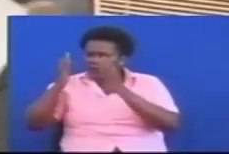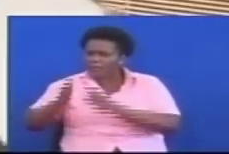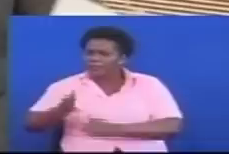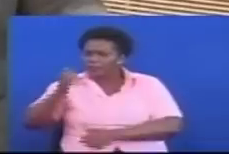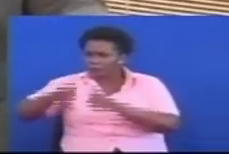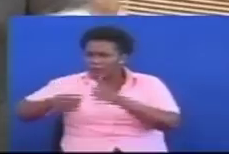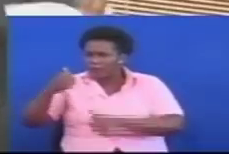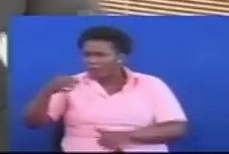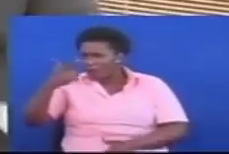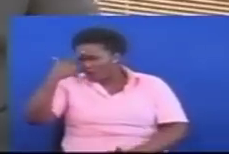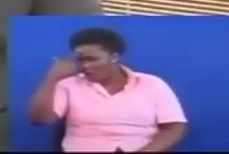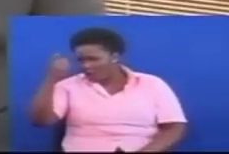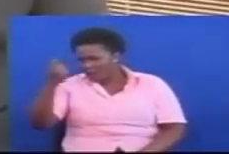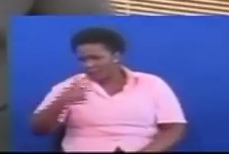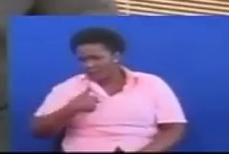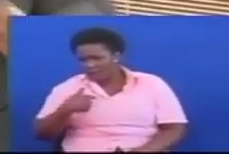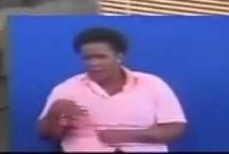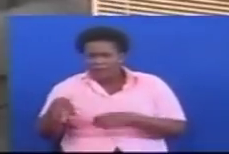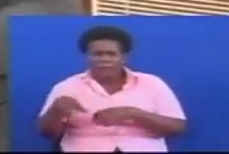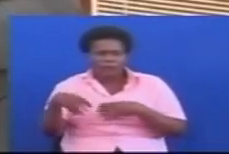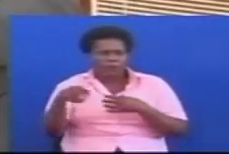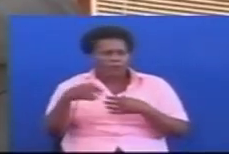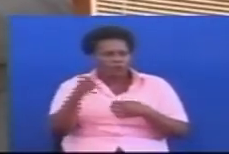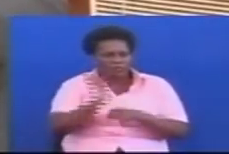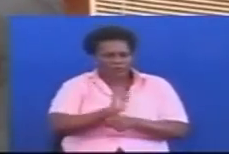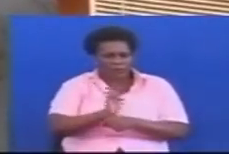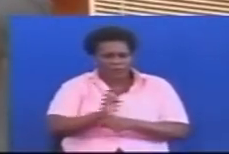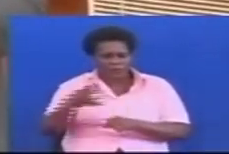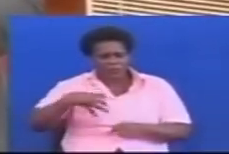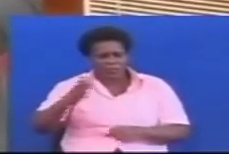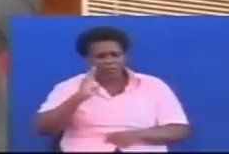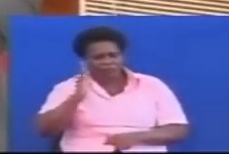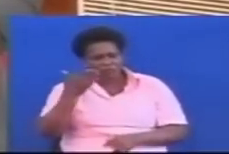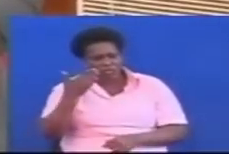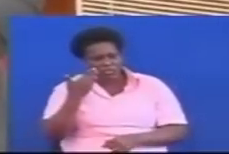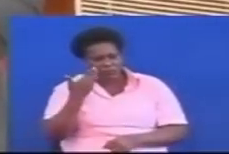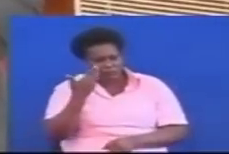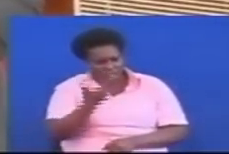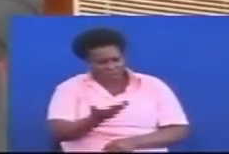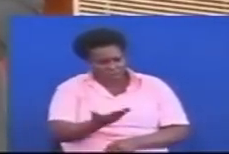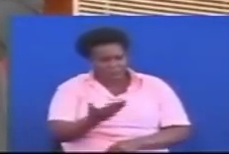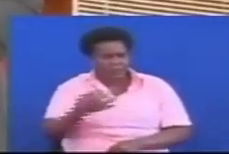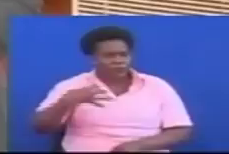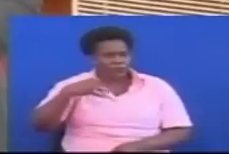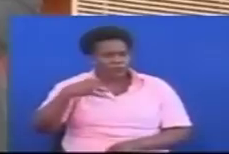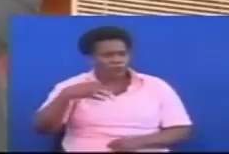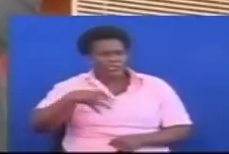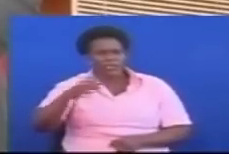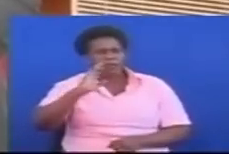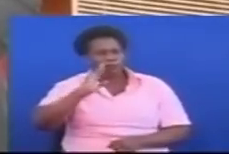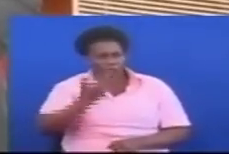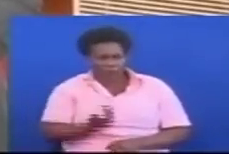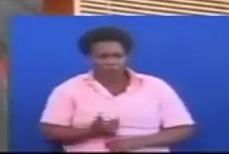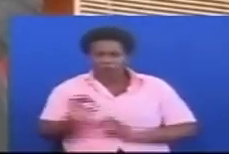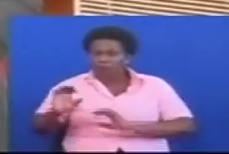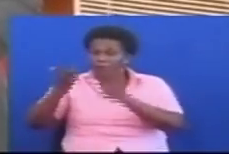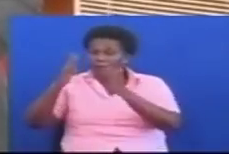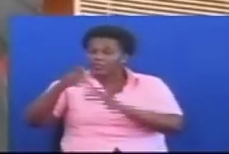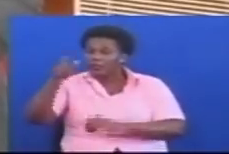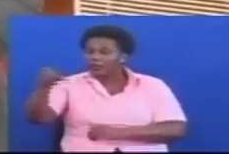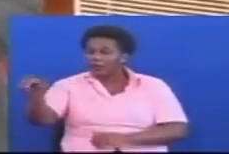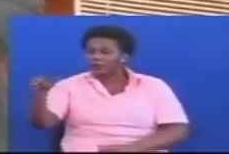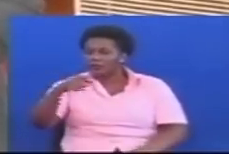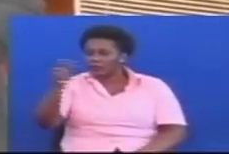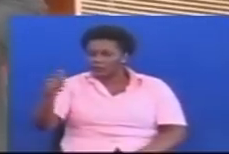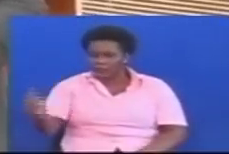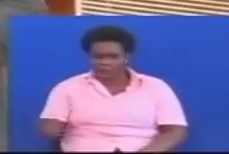na mimi katika majukumu ya kusimamia wizara hii muhimu sana kwa maisha ya Watanzania. Mheshimiwa mwenyekiti,